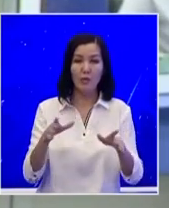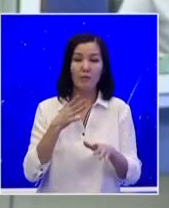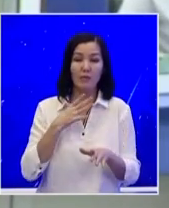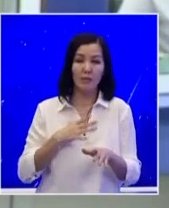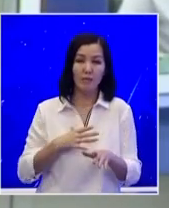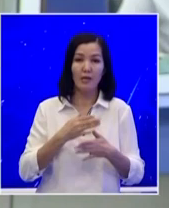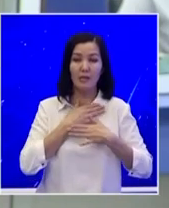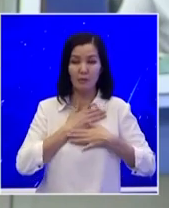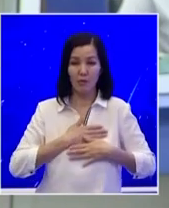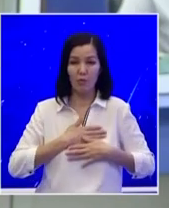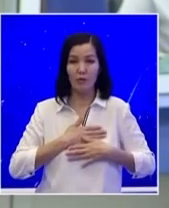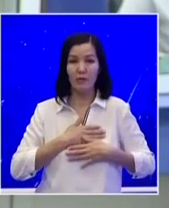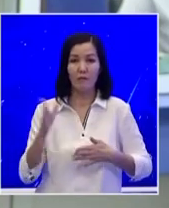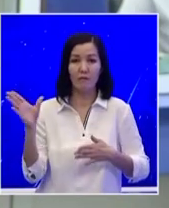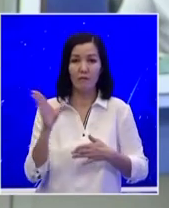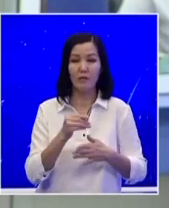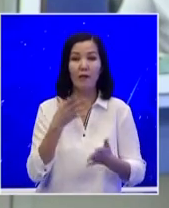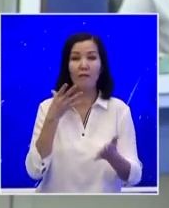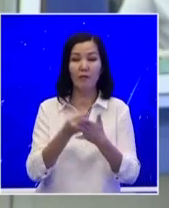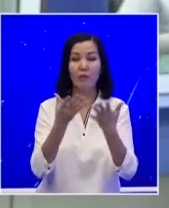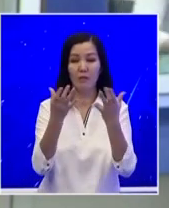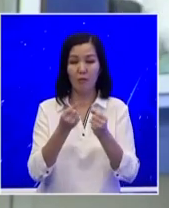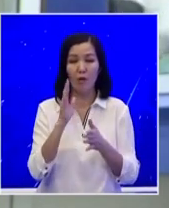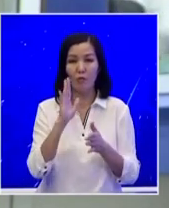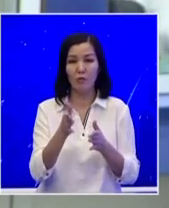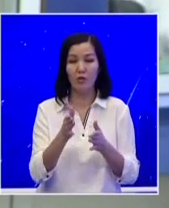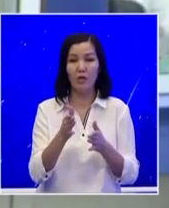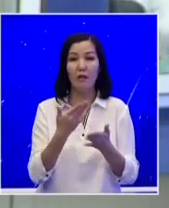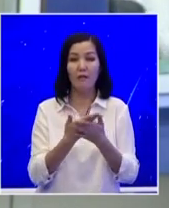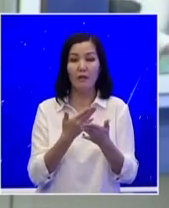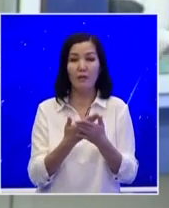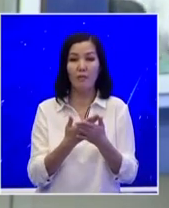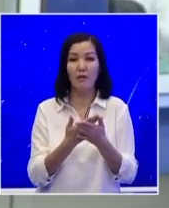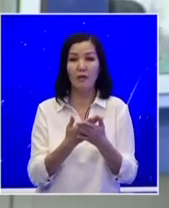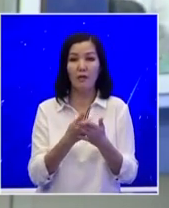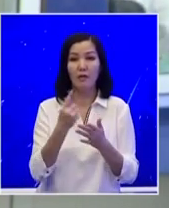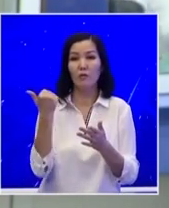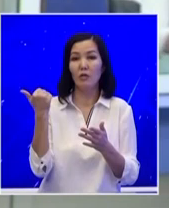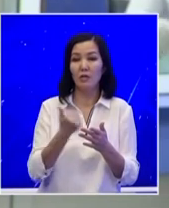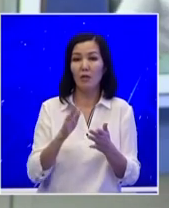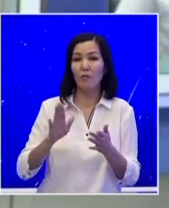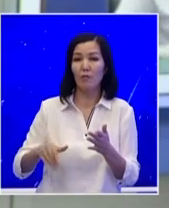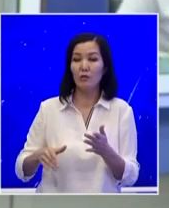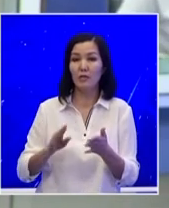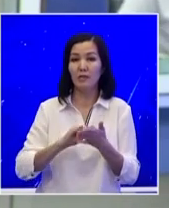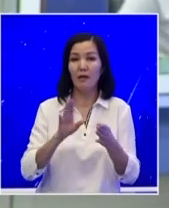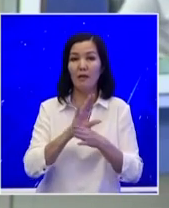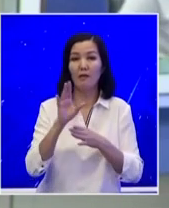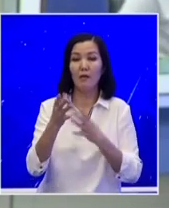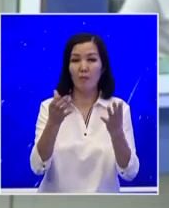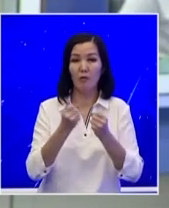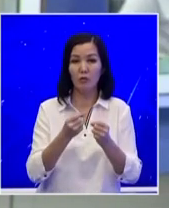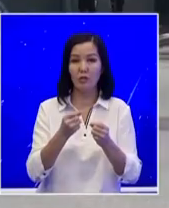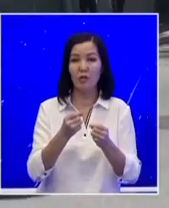терпение, спокойствие, все свои выплаты получат. Допустим, я в течение недели после подачи заявки уже